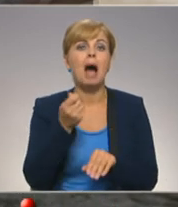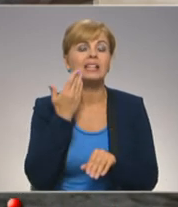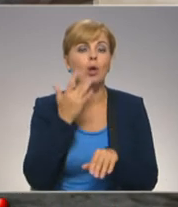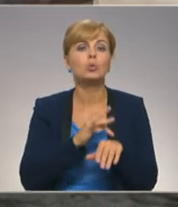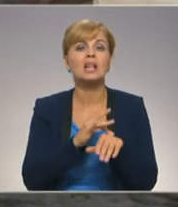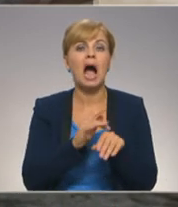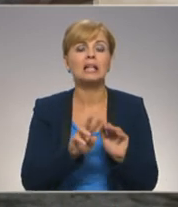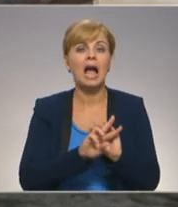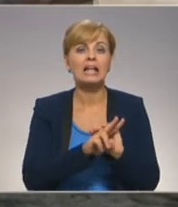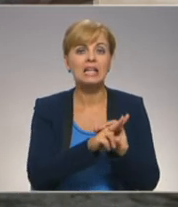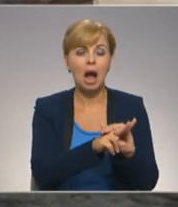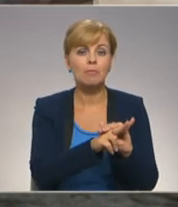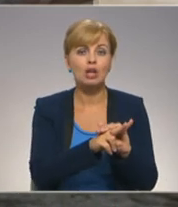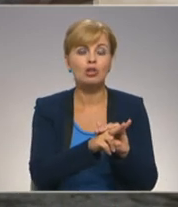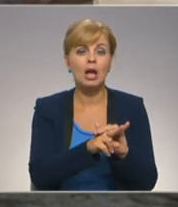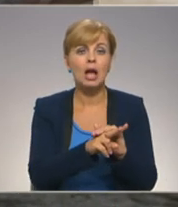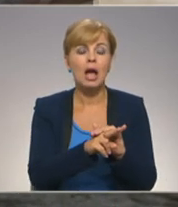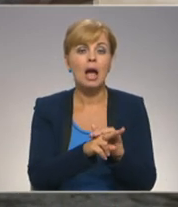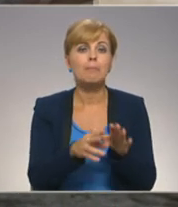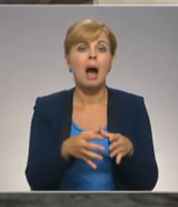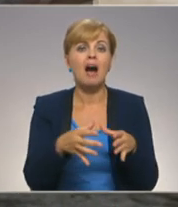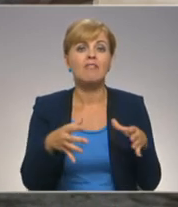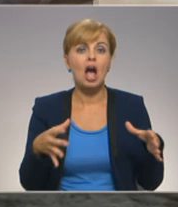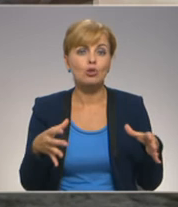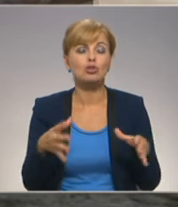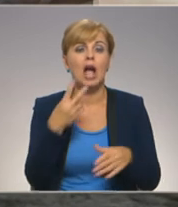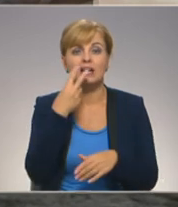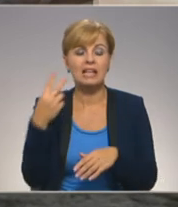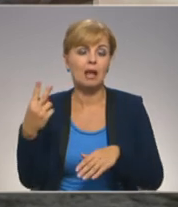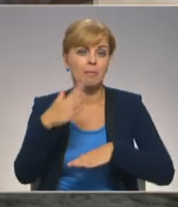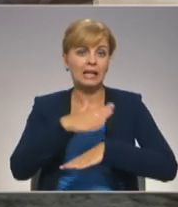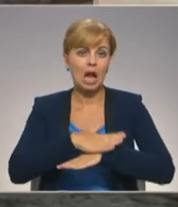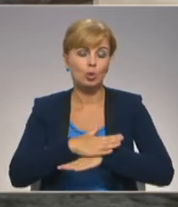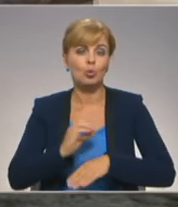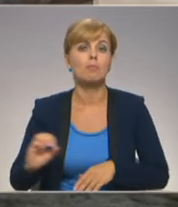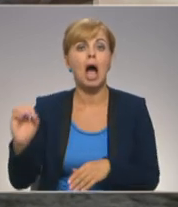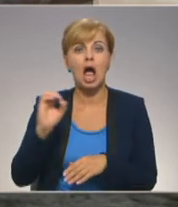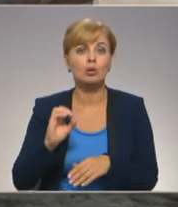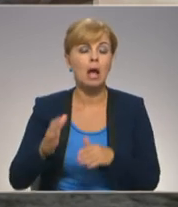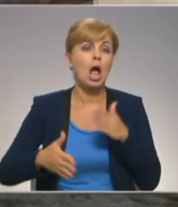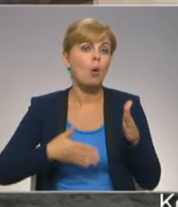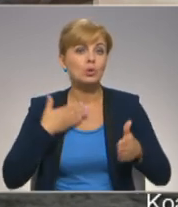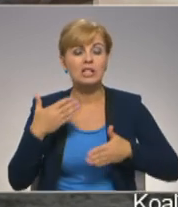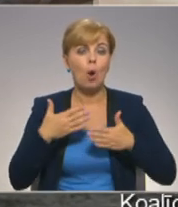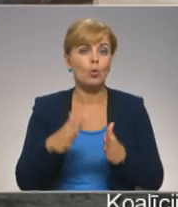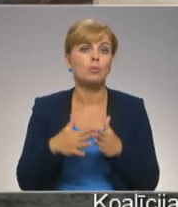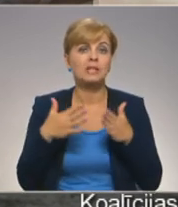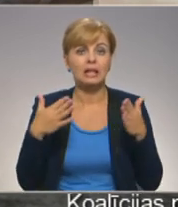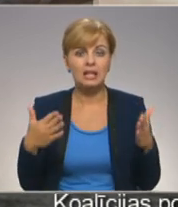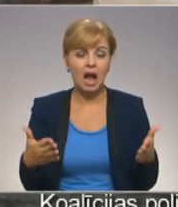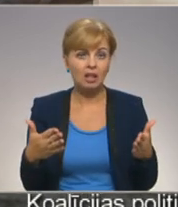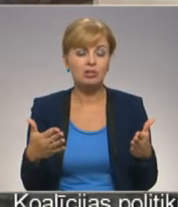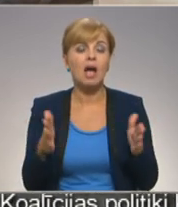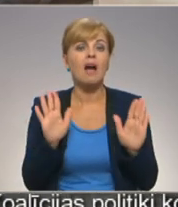savairoties un kādos apjomos viņus redzējuši tur Rietumē Eiropā, tā baža ir ļoti liela, ka